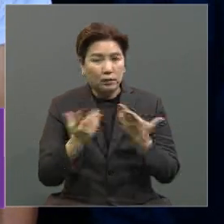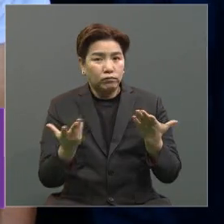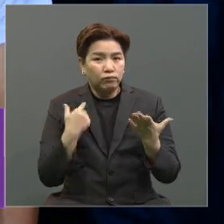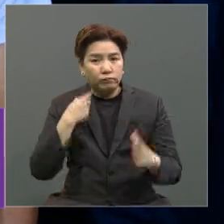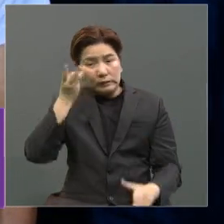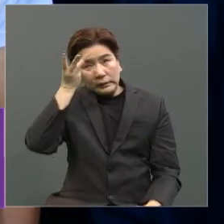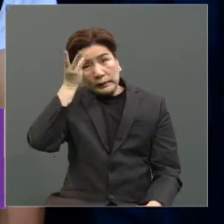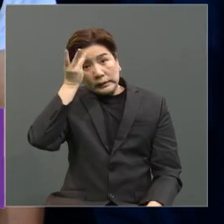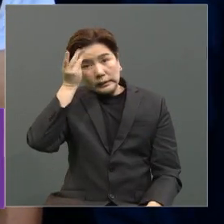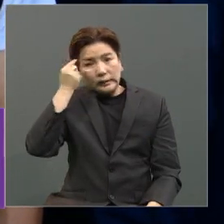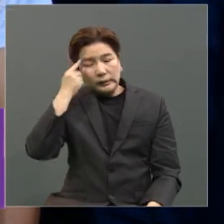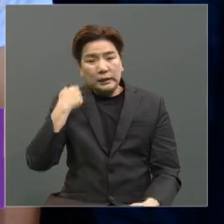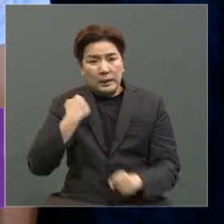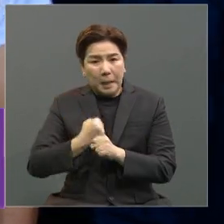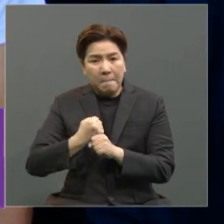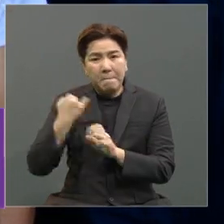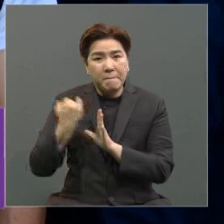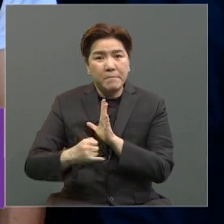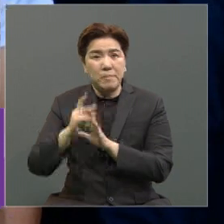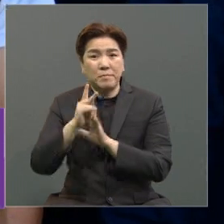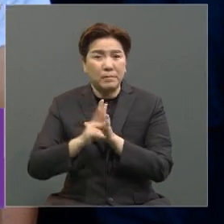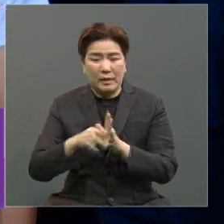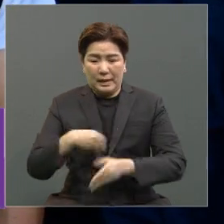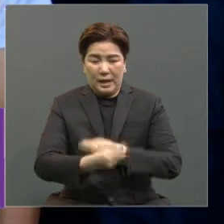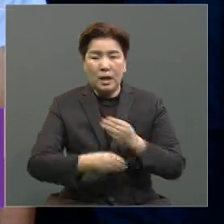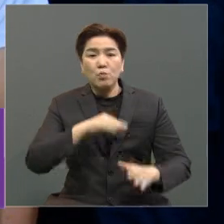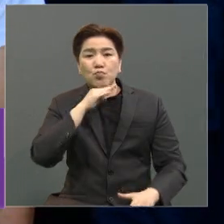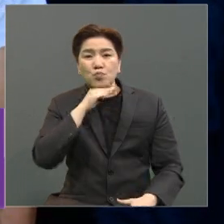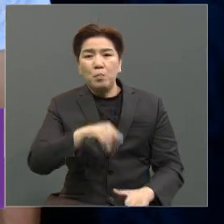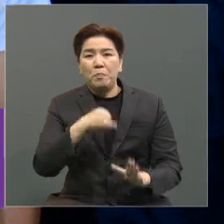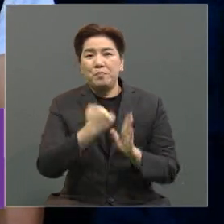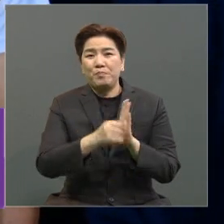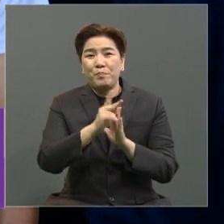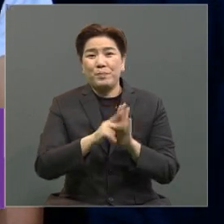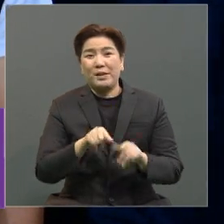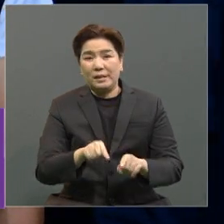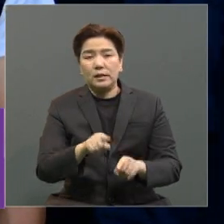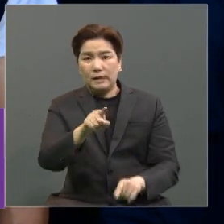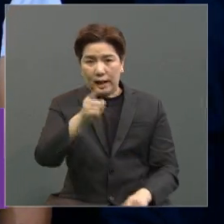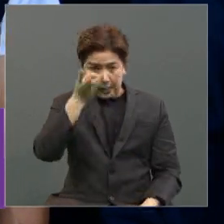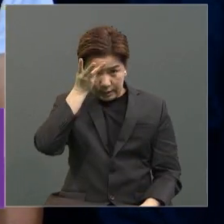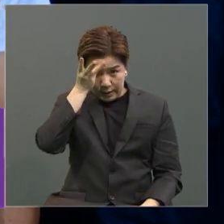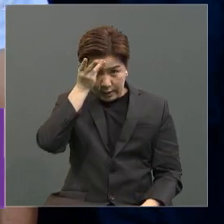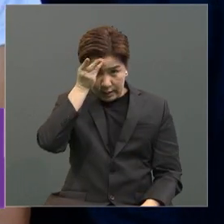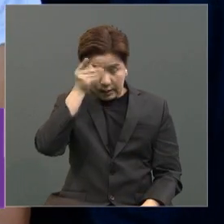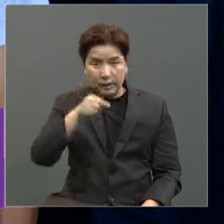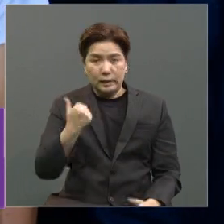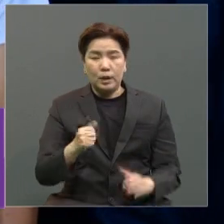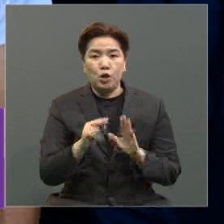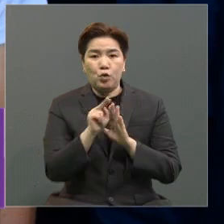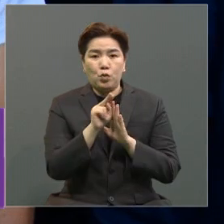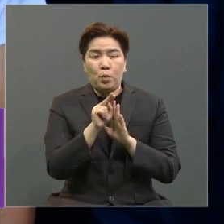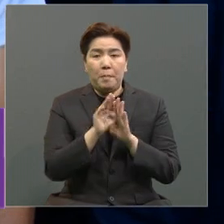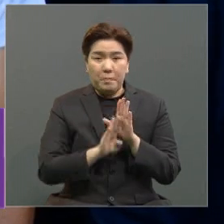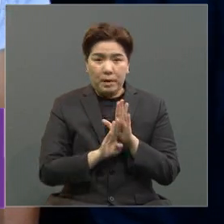ความคิดที่จะล้มเลิกในการจำหน่ายซากสุกรเถื่อนว่าต่อไปนี้นะฮะนโยบายของท่าน